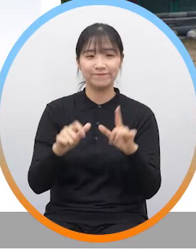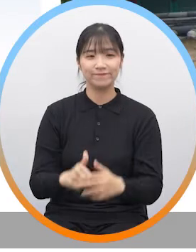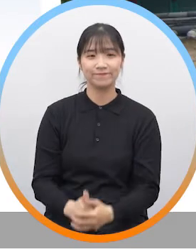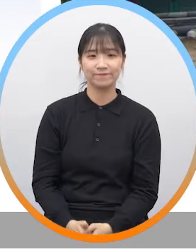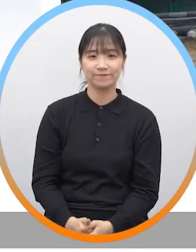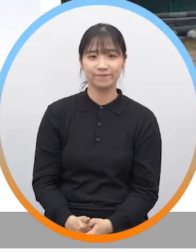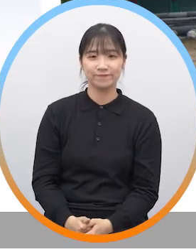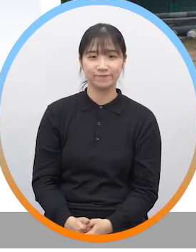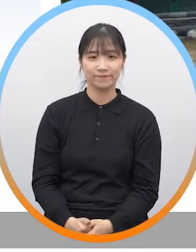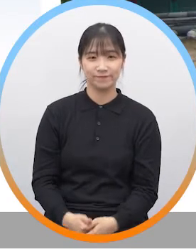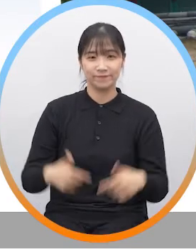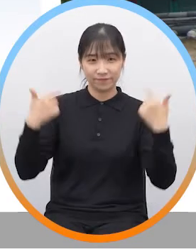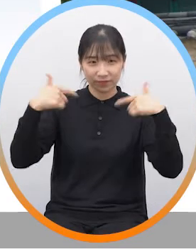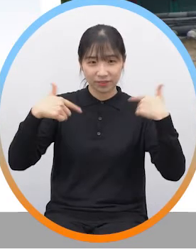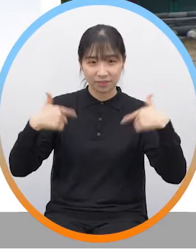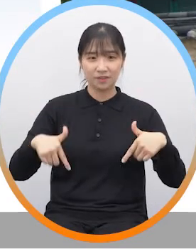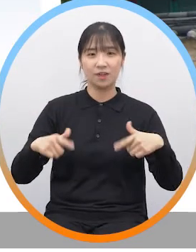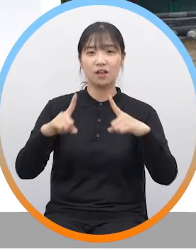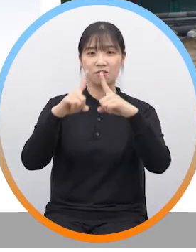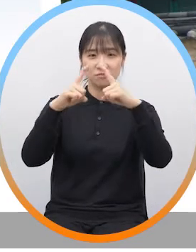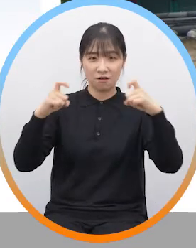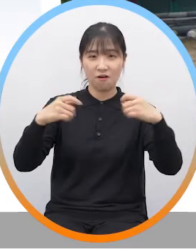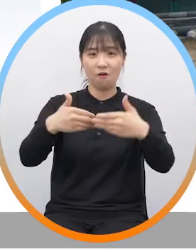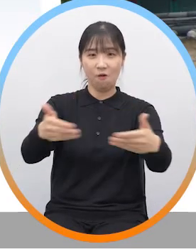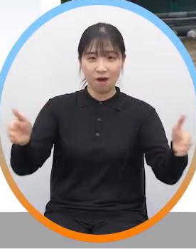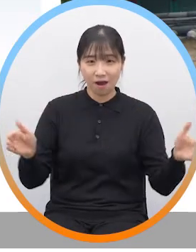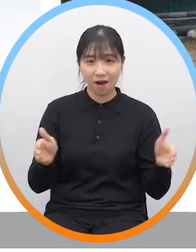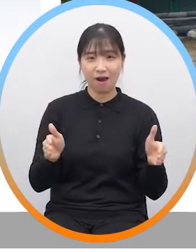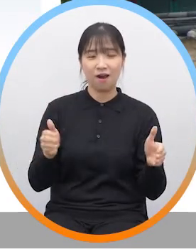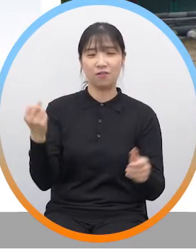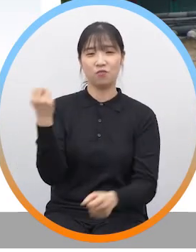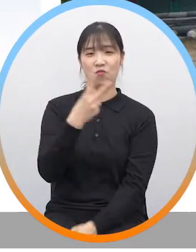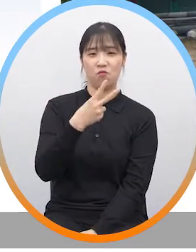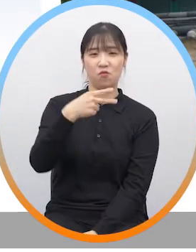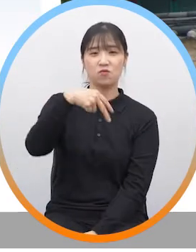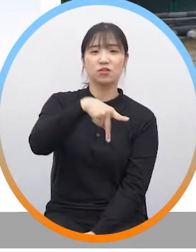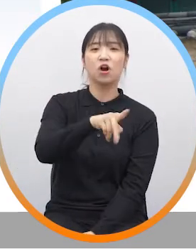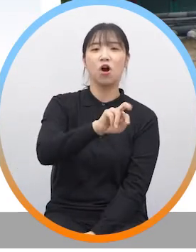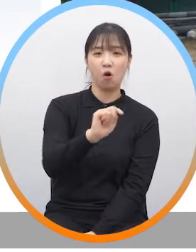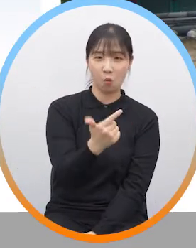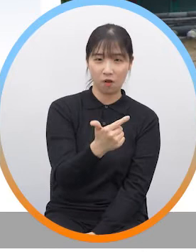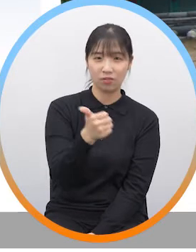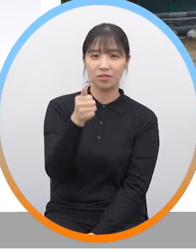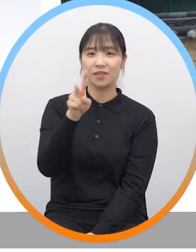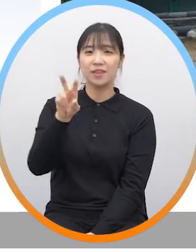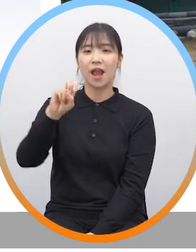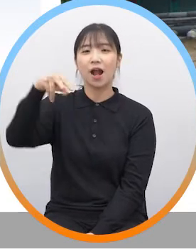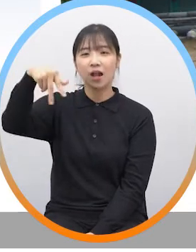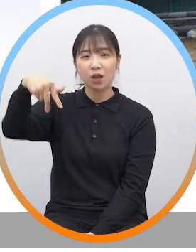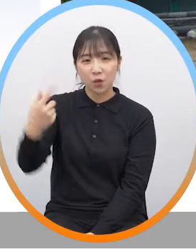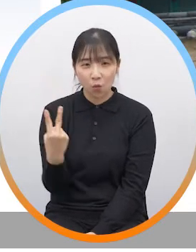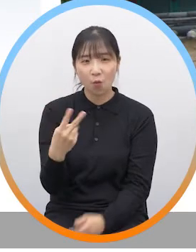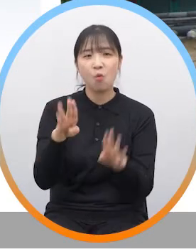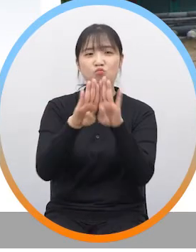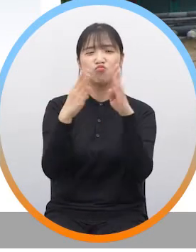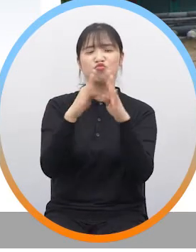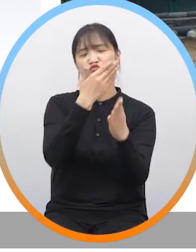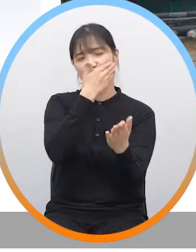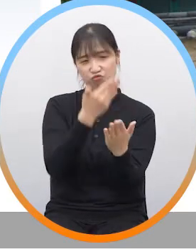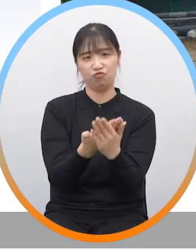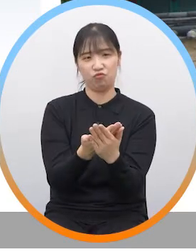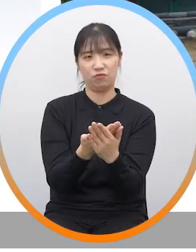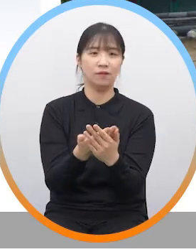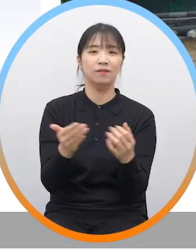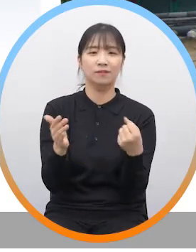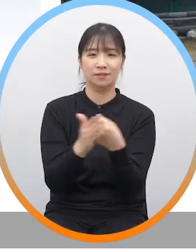정문인데요. 이제 항상 성곽에 이제 성곽이나 서원이나 향교나 문을 중시한다고 했습니다. 그래서